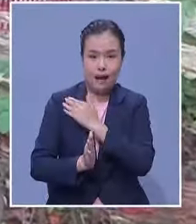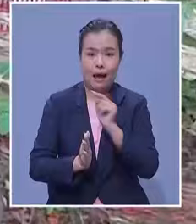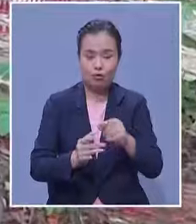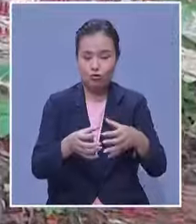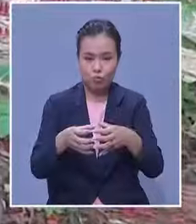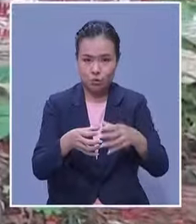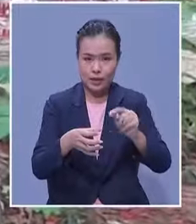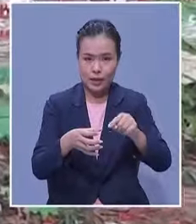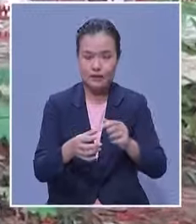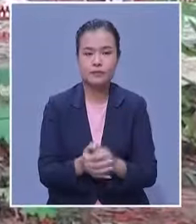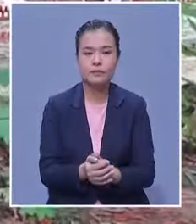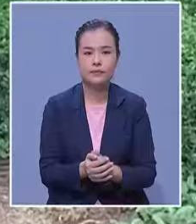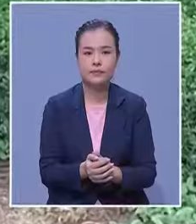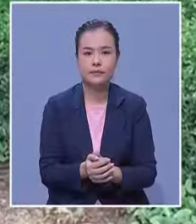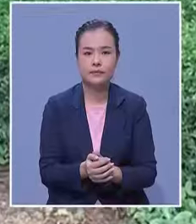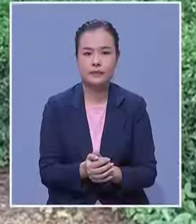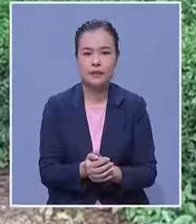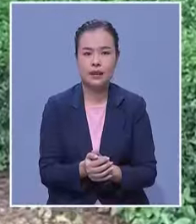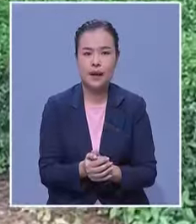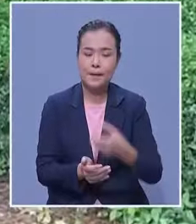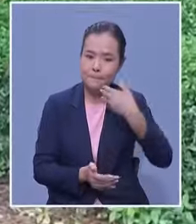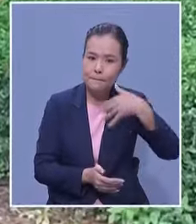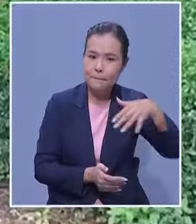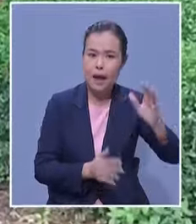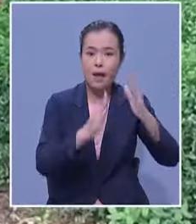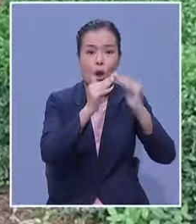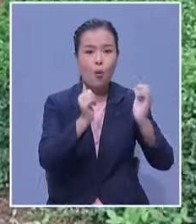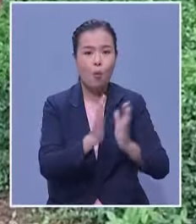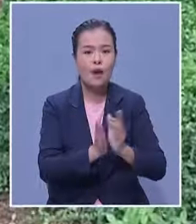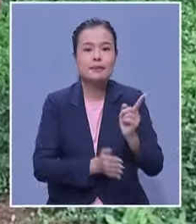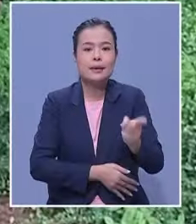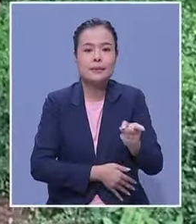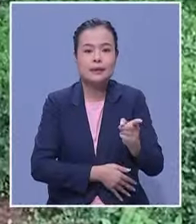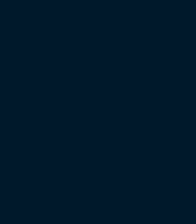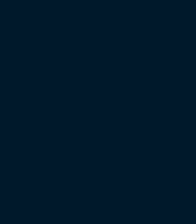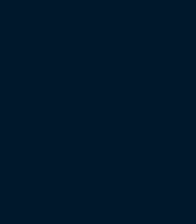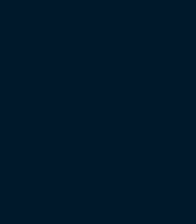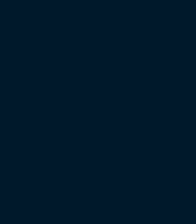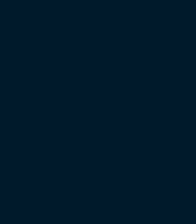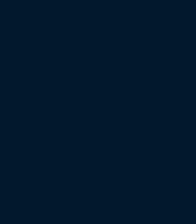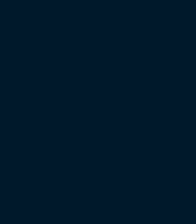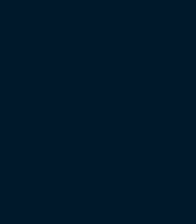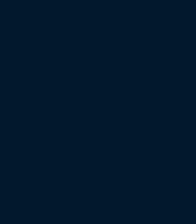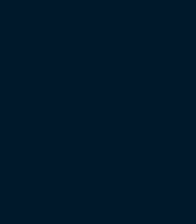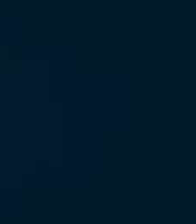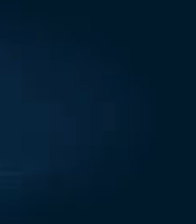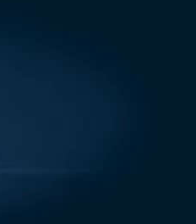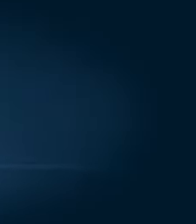สำนักสงฆ์เนี่ยให้ทางเจ้าคณะจังหวัดแจ้งให้กลับไปพำนักยังต้นสังกัดเดิมค่ะครับอ